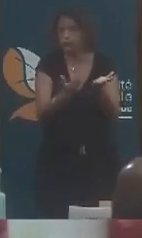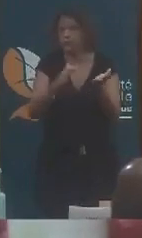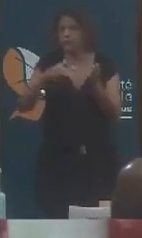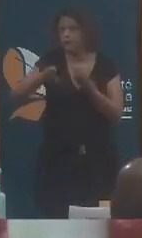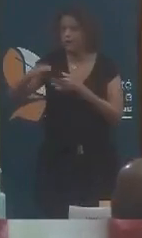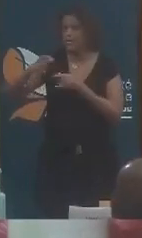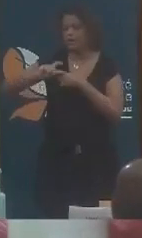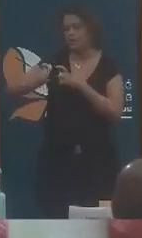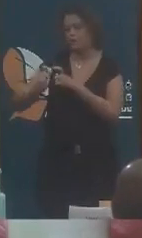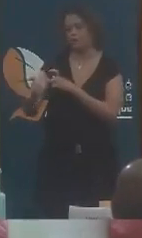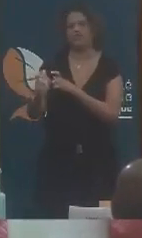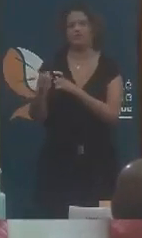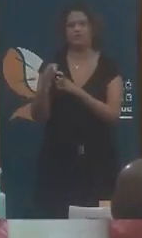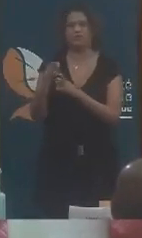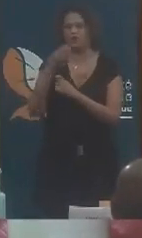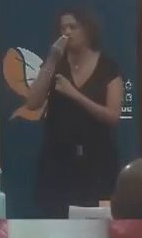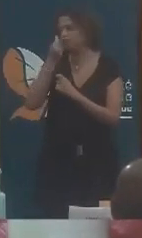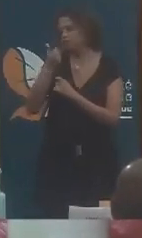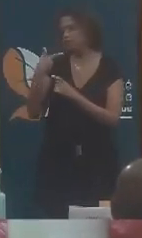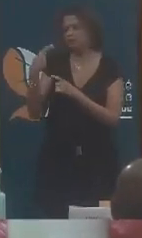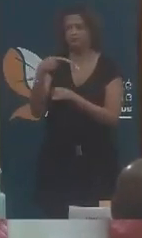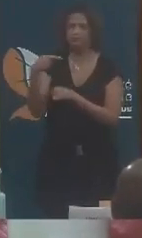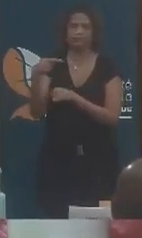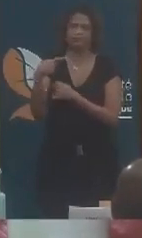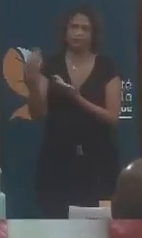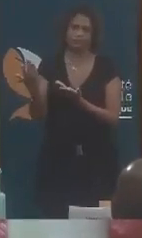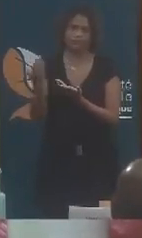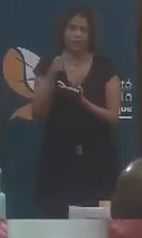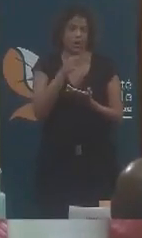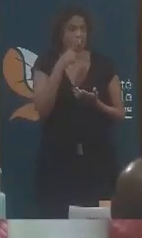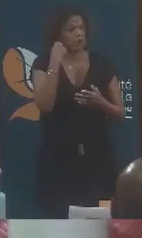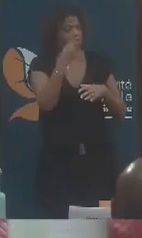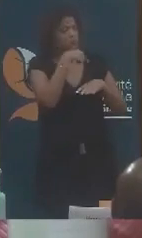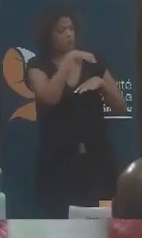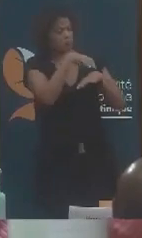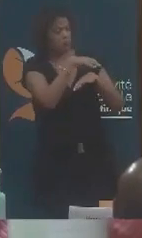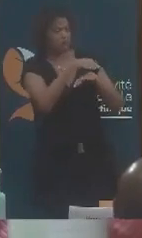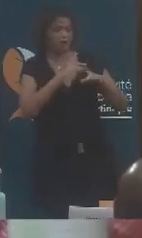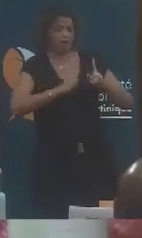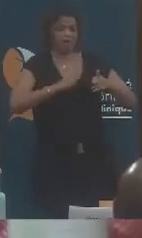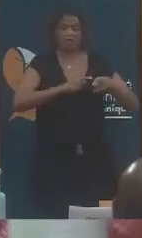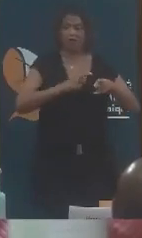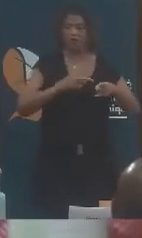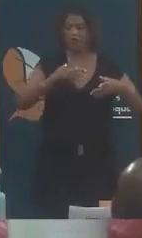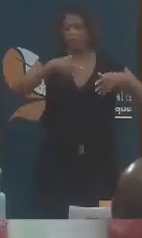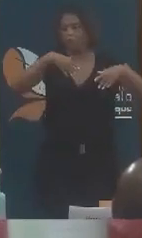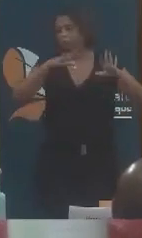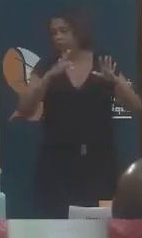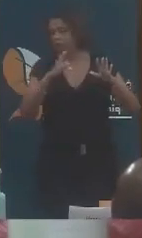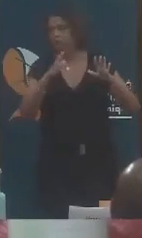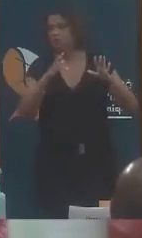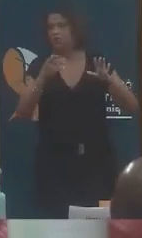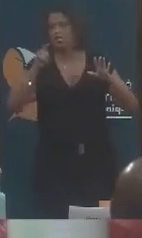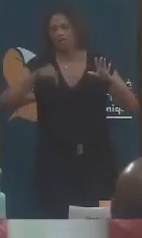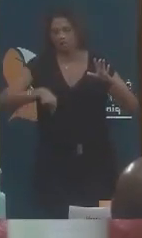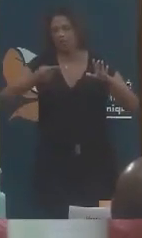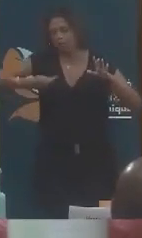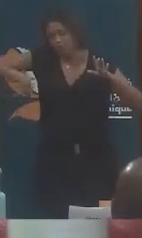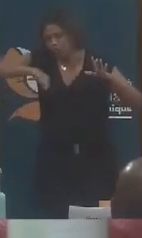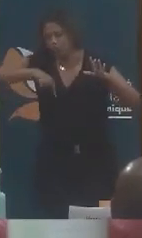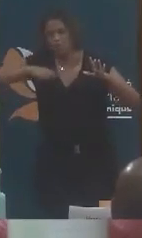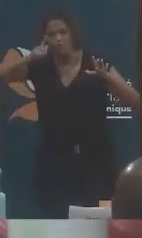était adaptée. Donc, que le préfet attaque ou pas, pour moi, ce n'est rien du tout. Nous continuons et il faut mettre tous nos efforts pour que le